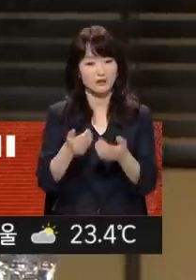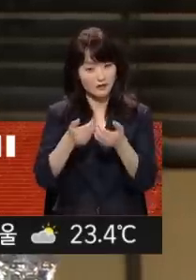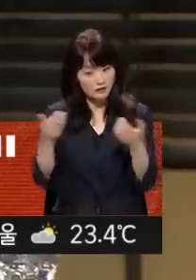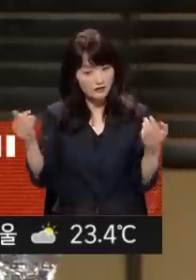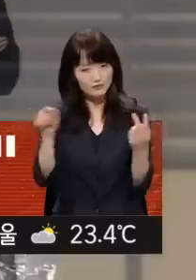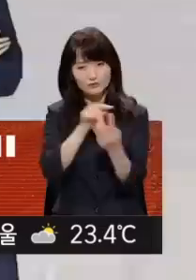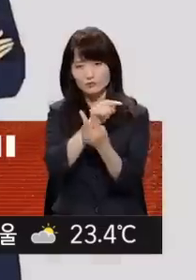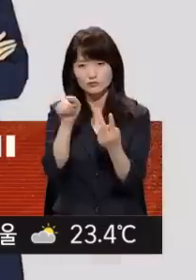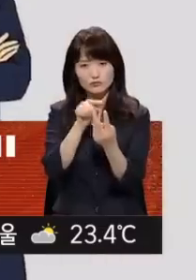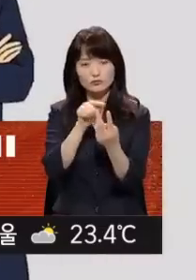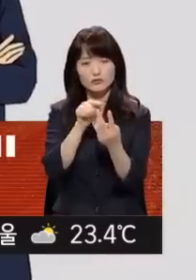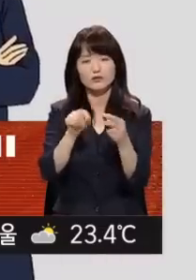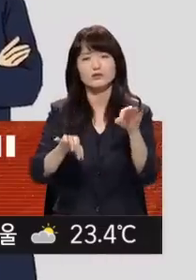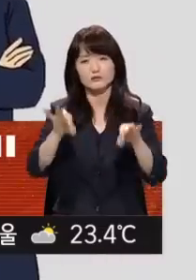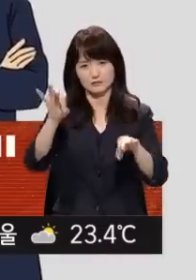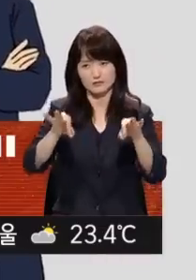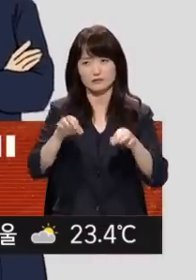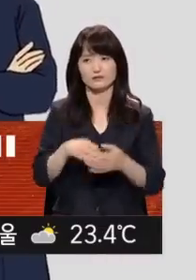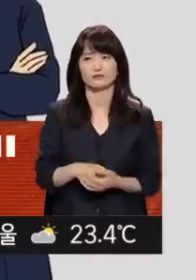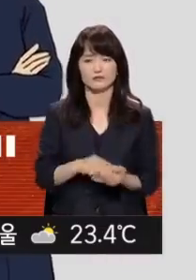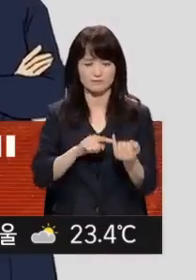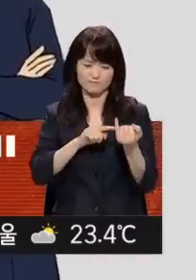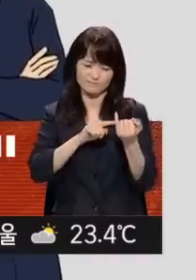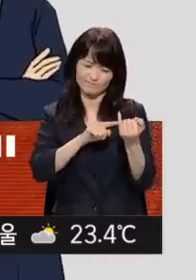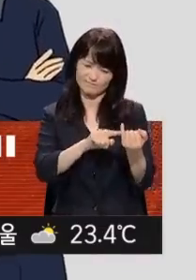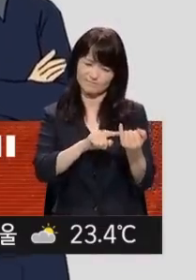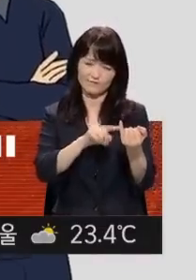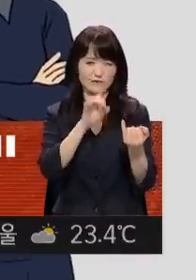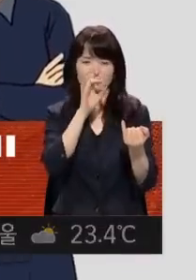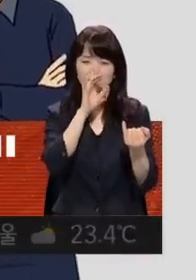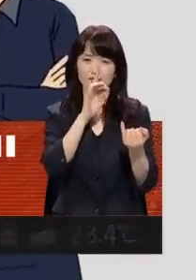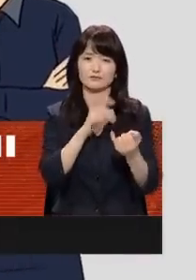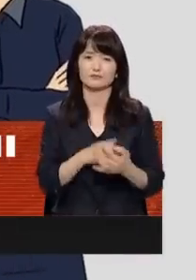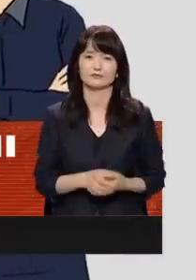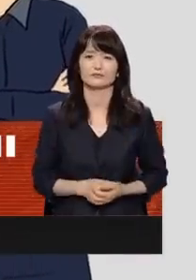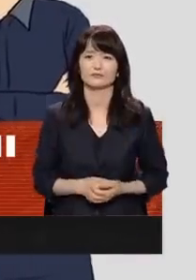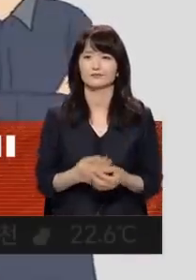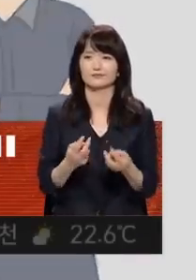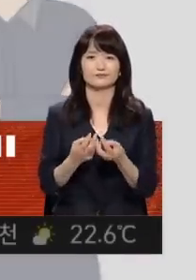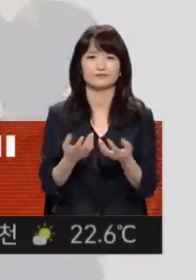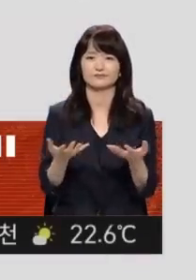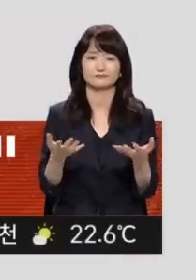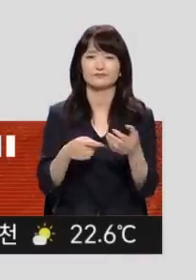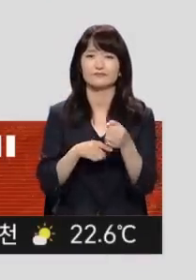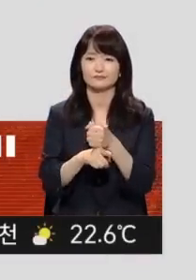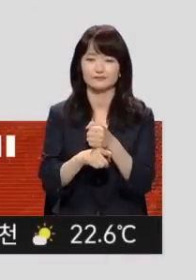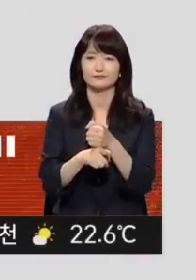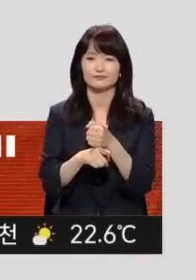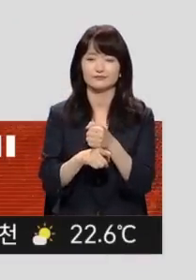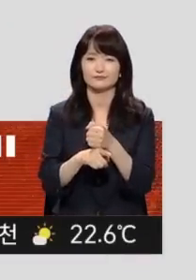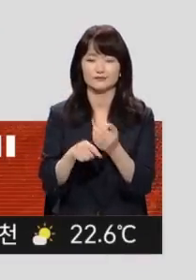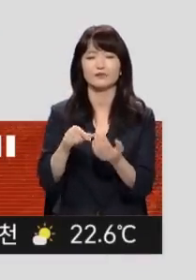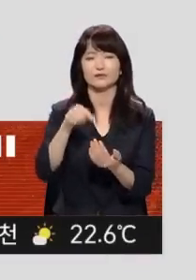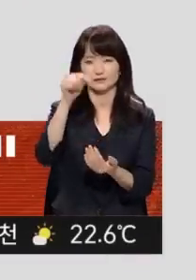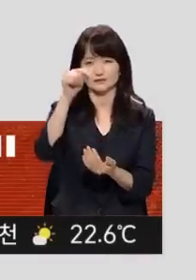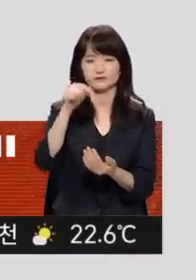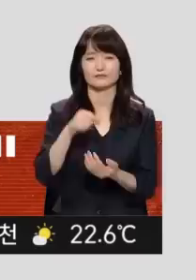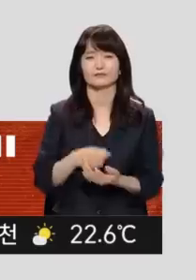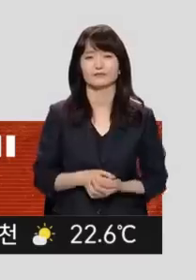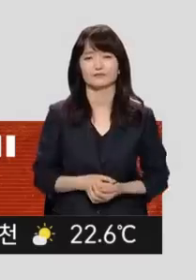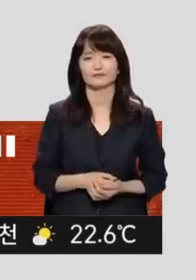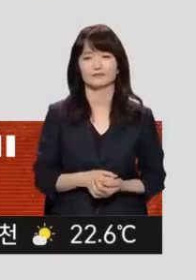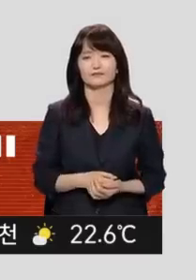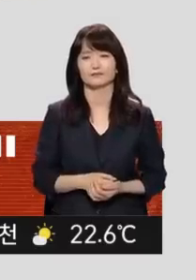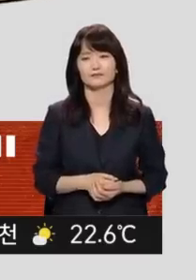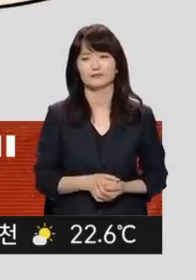남친이든 선택이지 이거를 강요해서 될 문제는 아니다 그래서 이건 어쩔 수 없다는 취지로 그런 선택을 했습니다 자